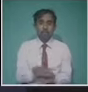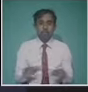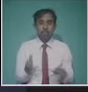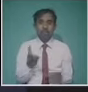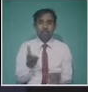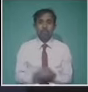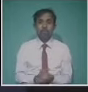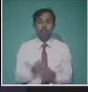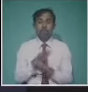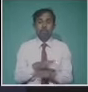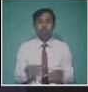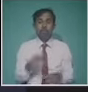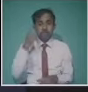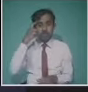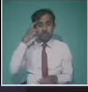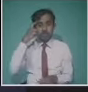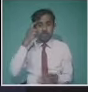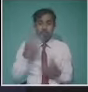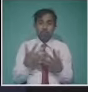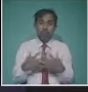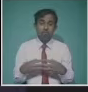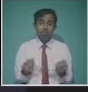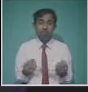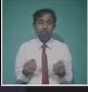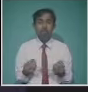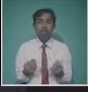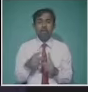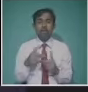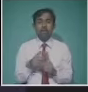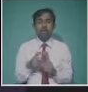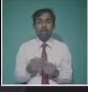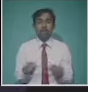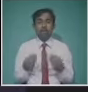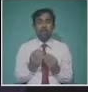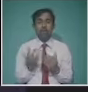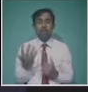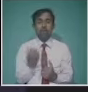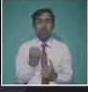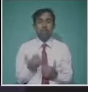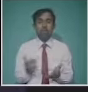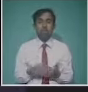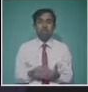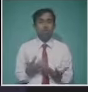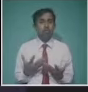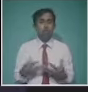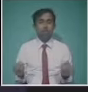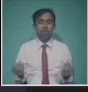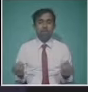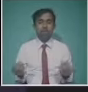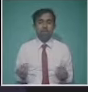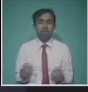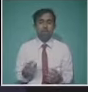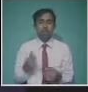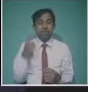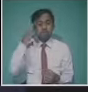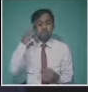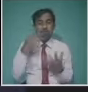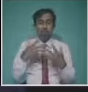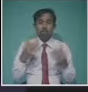පිරිසක්. ඒ දරුවන්ගේ මානසිකත්වයේ බිඳලා දාලා අධ්‍යාපනය ලබන්න තියෙන අවස්ථාව තවදුරටත් නැති කරලා හීන බොඳ